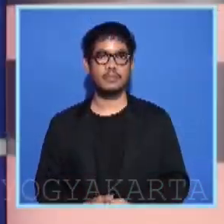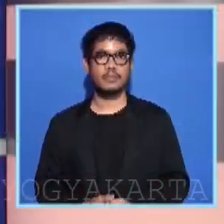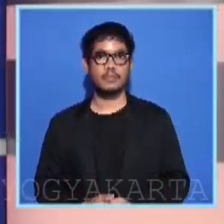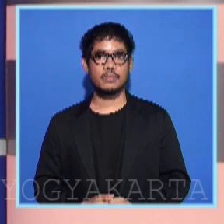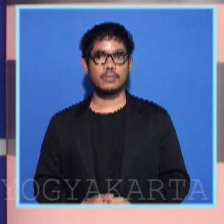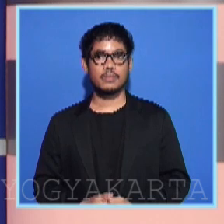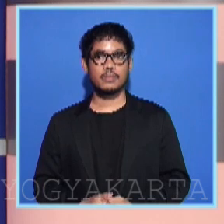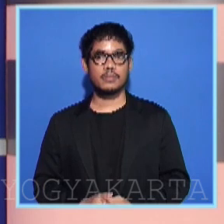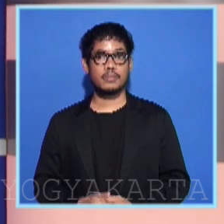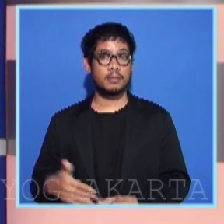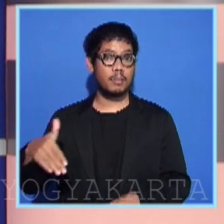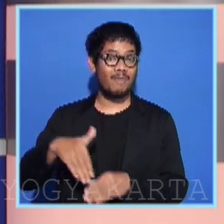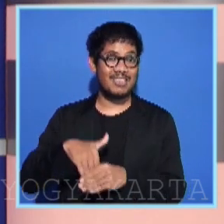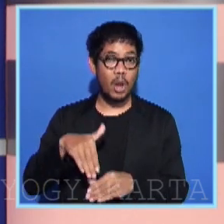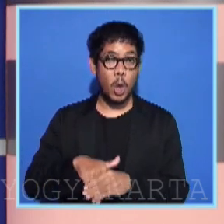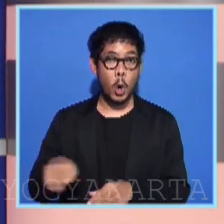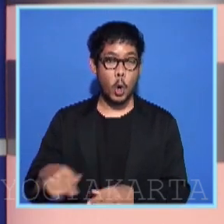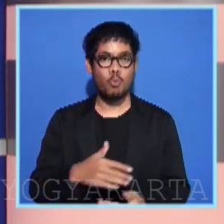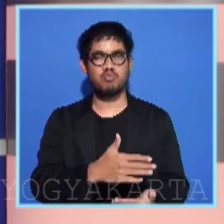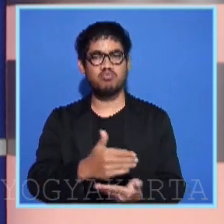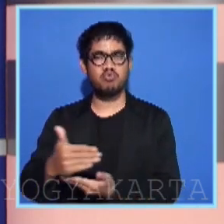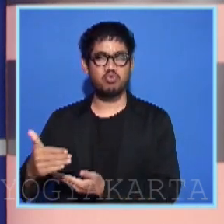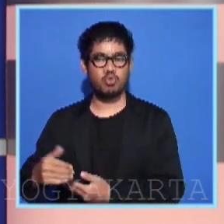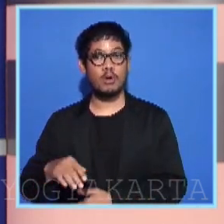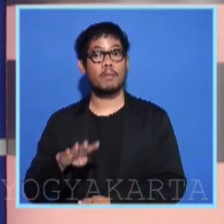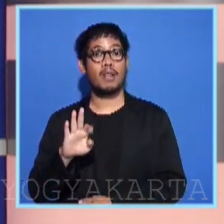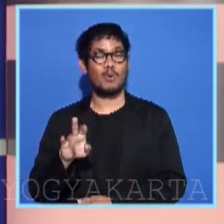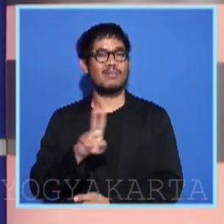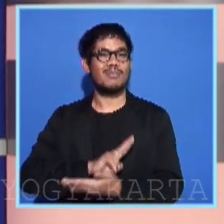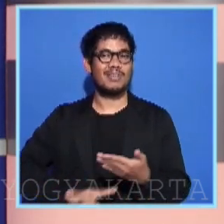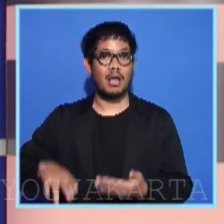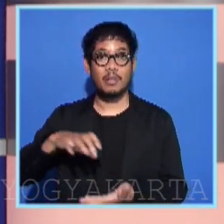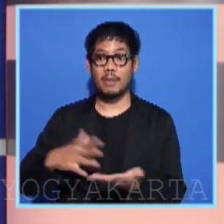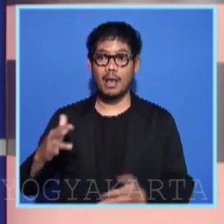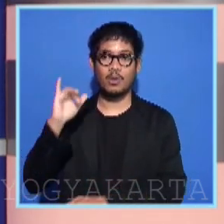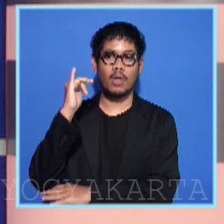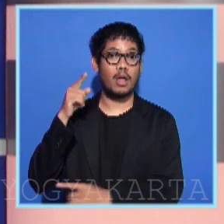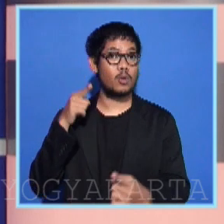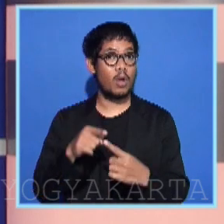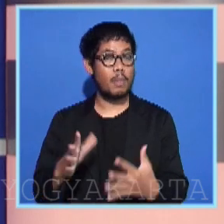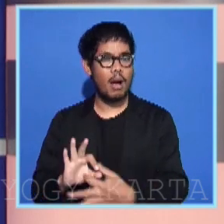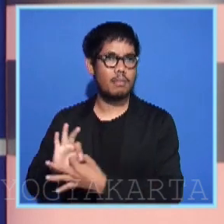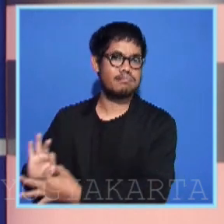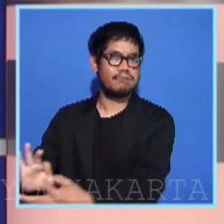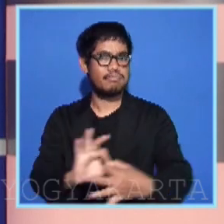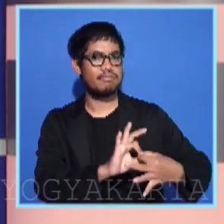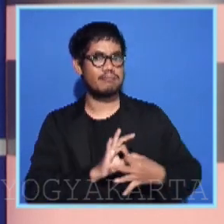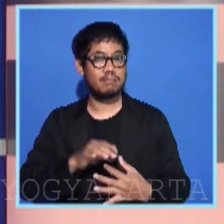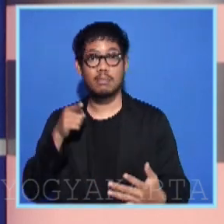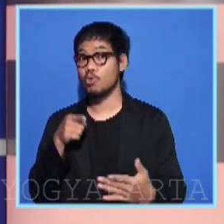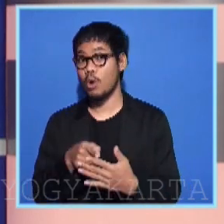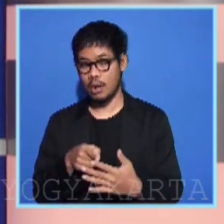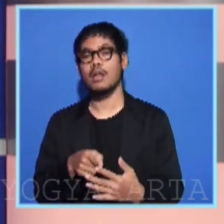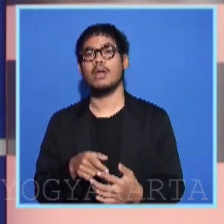Bawaslu DIY mengumpulkan 26 kampus di DIY untuk menjajaki kerjasama para civitas akademika membantu